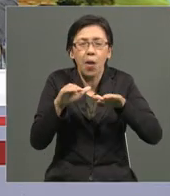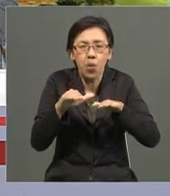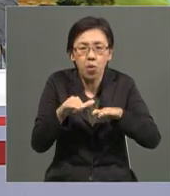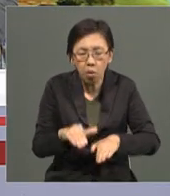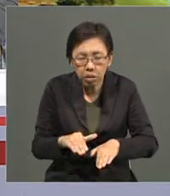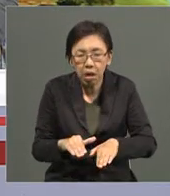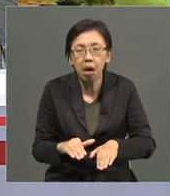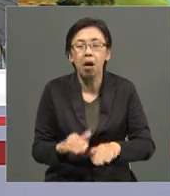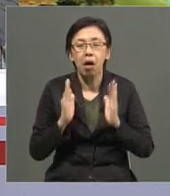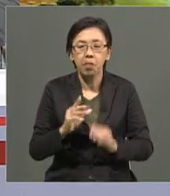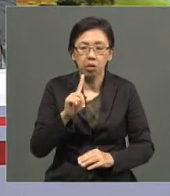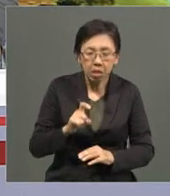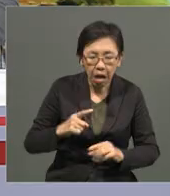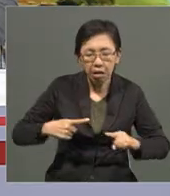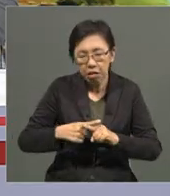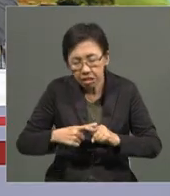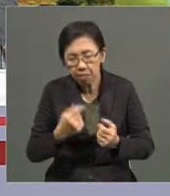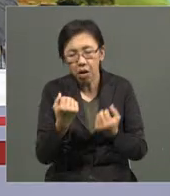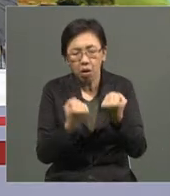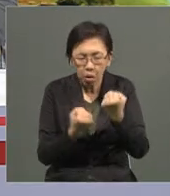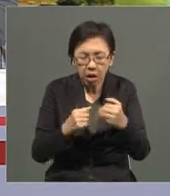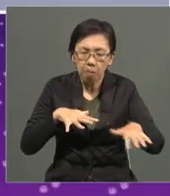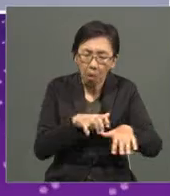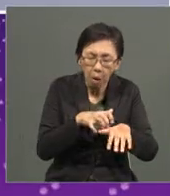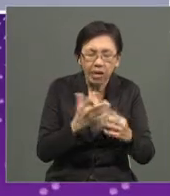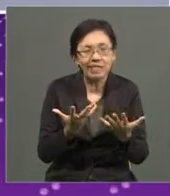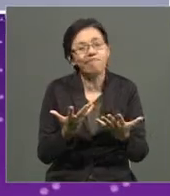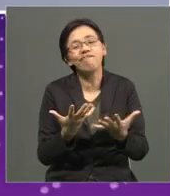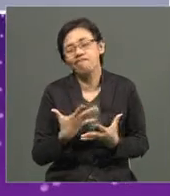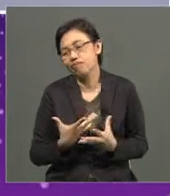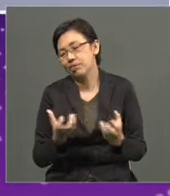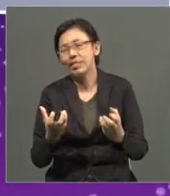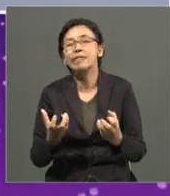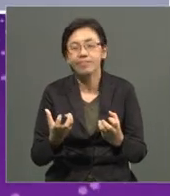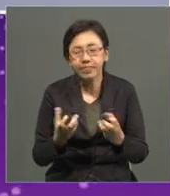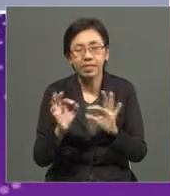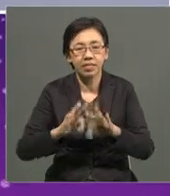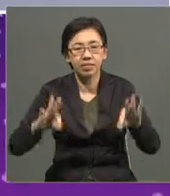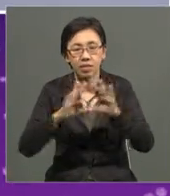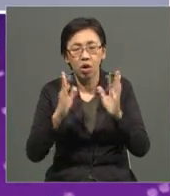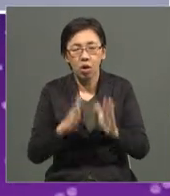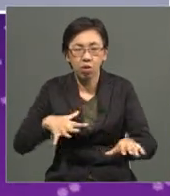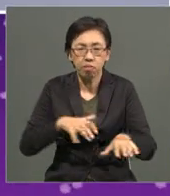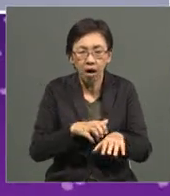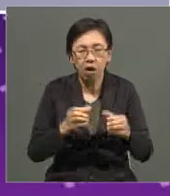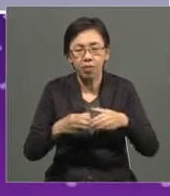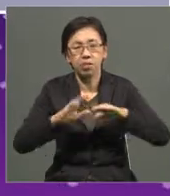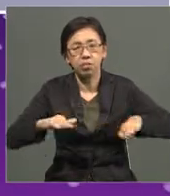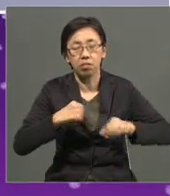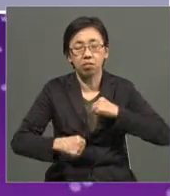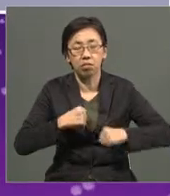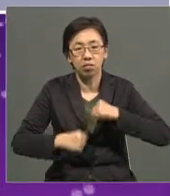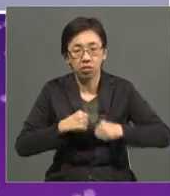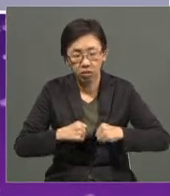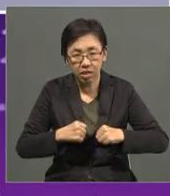ความสูญเสียทั้งชีวิตและทรัพย์สินหรือว่ามูลค่าทางเศรษฐกิจมหาศาลนะคะที่สำคัญผู้ประสบเหตุก็มักจะเป็นกลุ่มเด็กๆและเยาวช